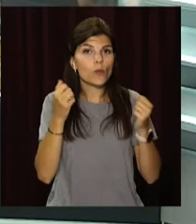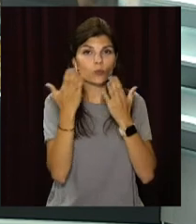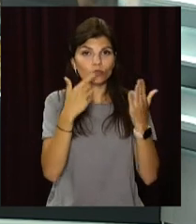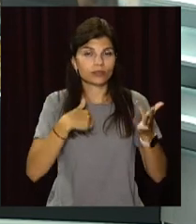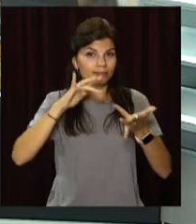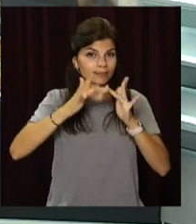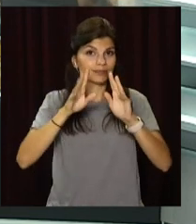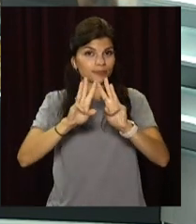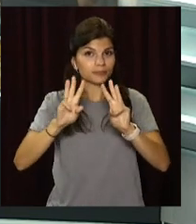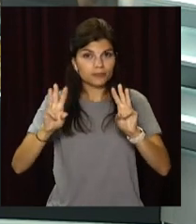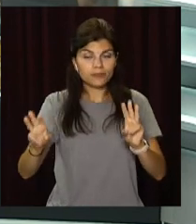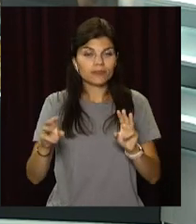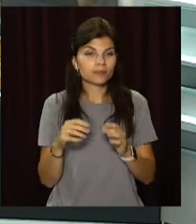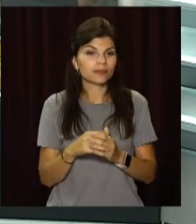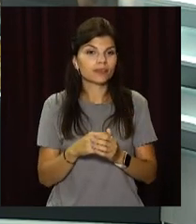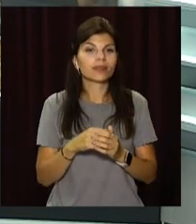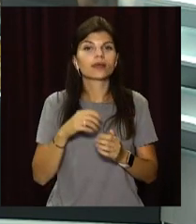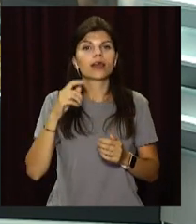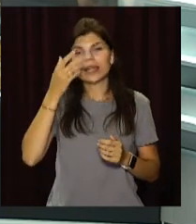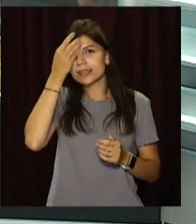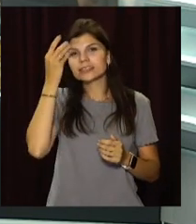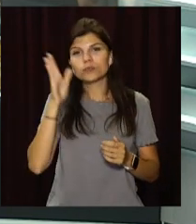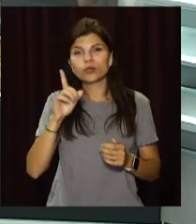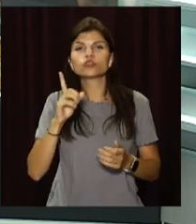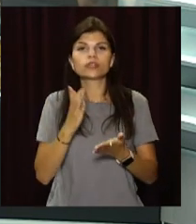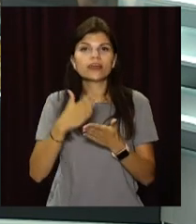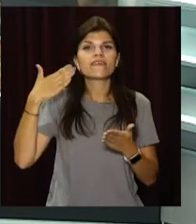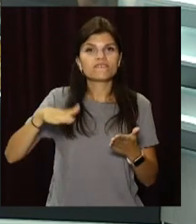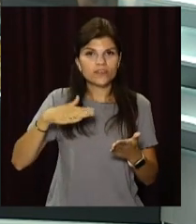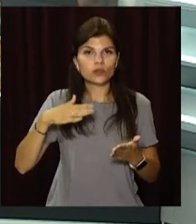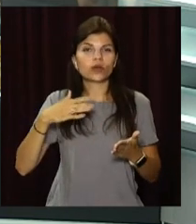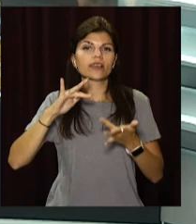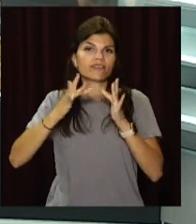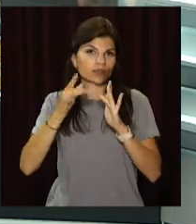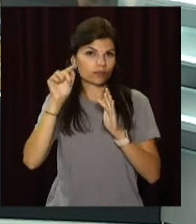на нашому сайті opentv.media. Не забувайте і про сюжети в соціальних